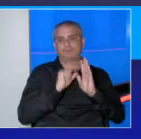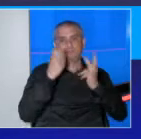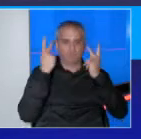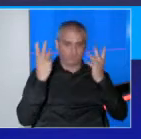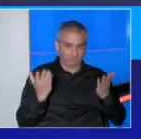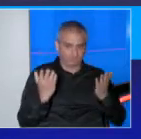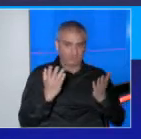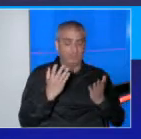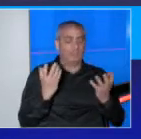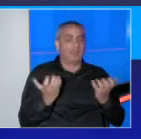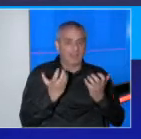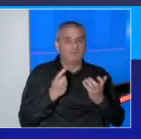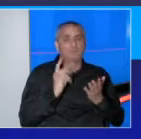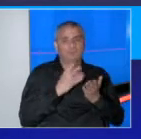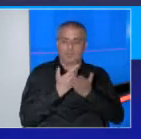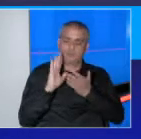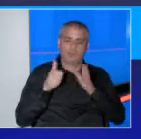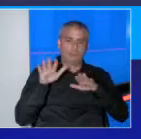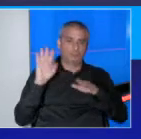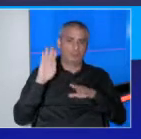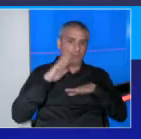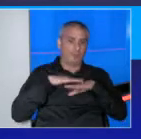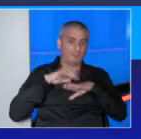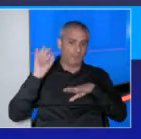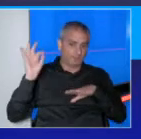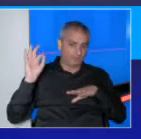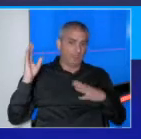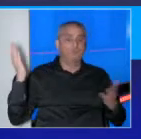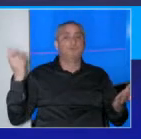החשובה. האמצעי בין היתר דורש להזזת ראש הממשלה נתניהו מתפקידו,